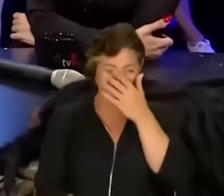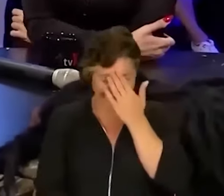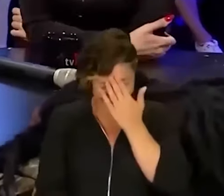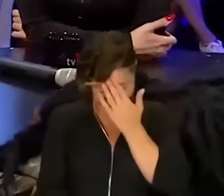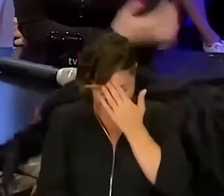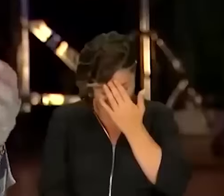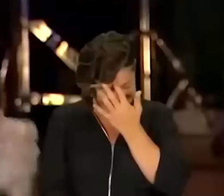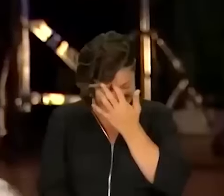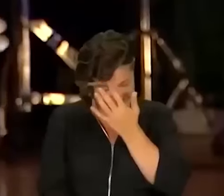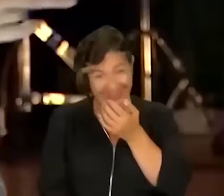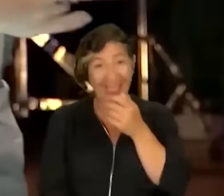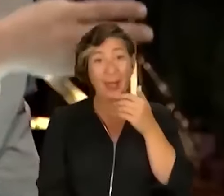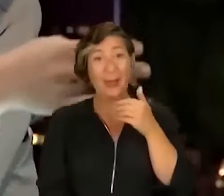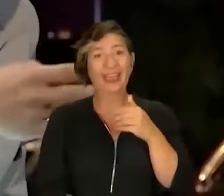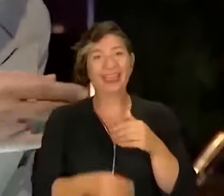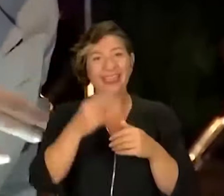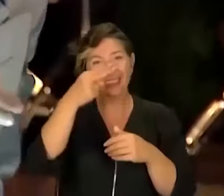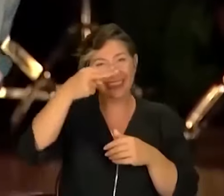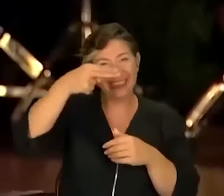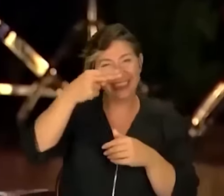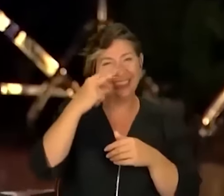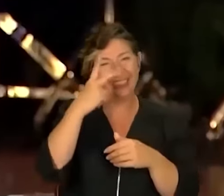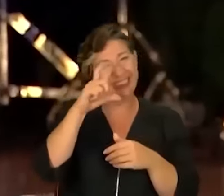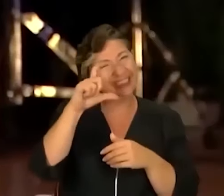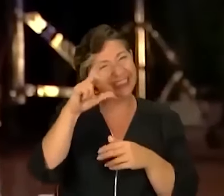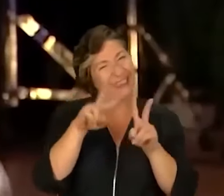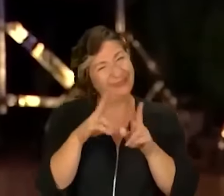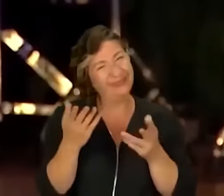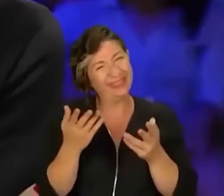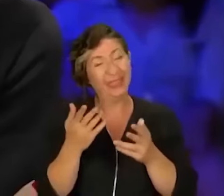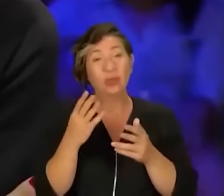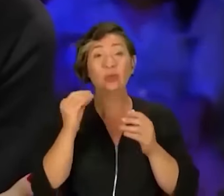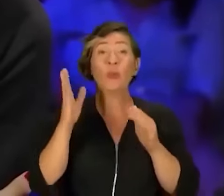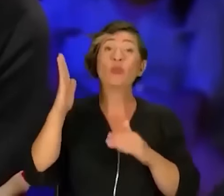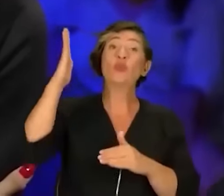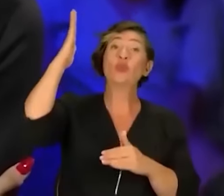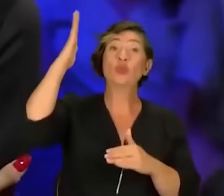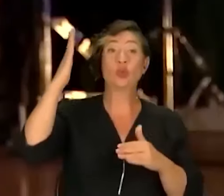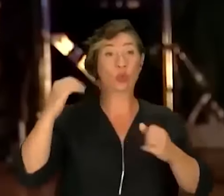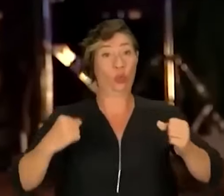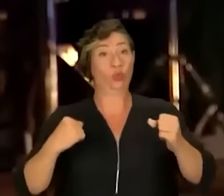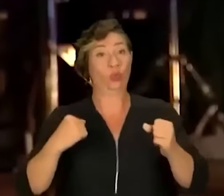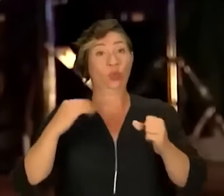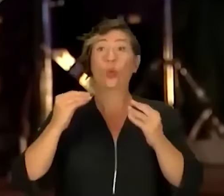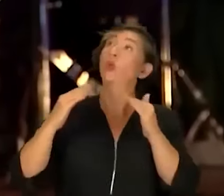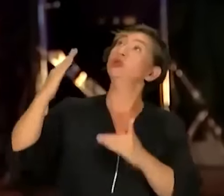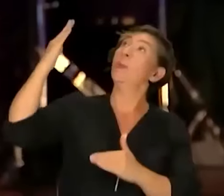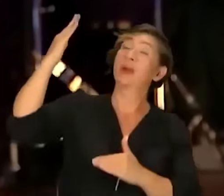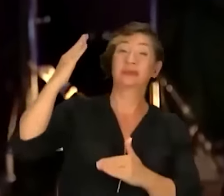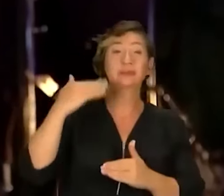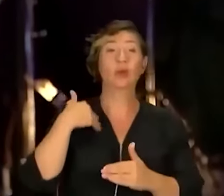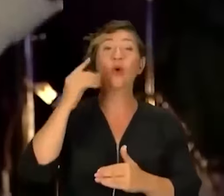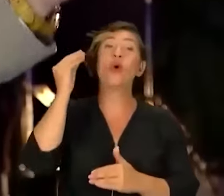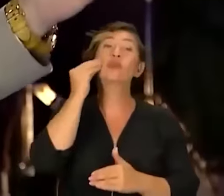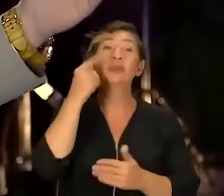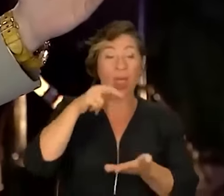boylu benden de boylu ama 2 cim çok büyük ya çok büyük çok kocaman Ben bunu